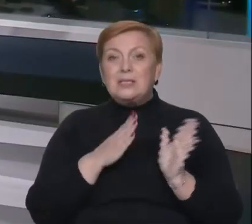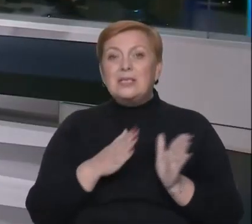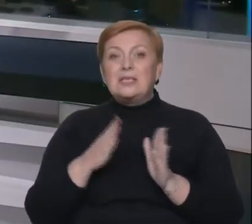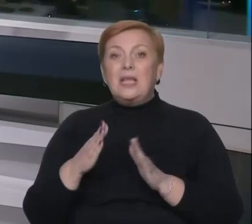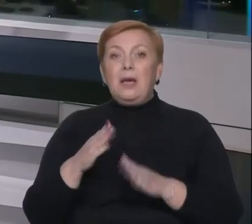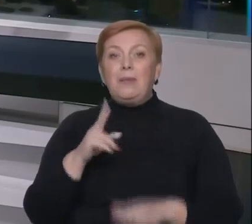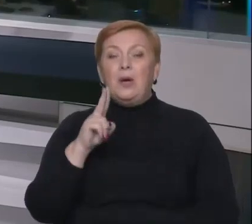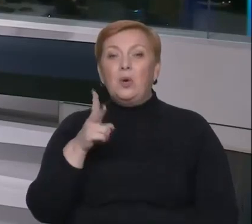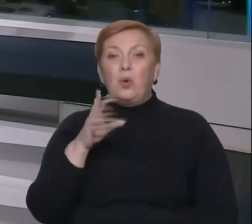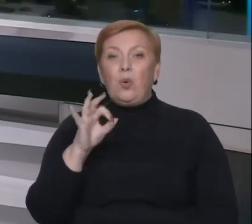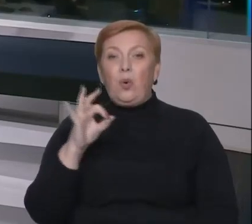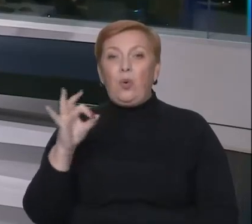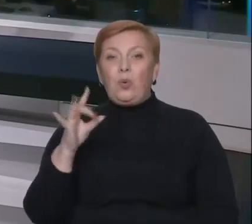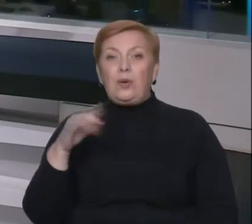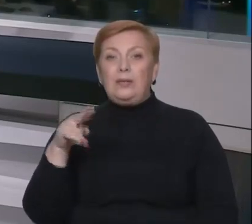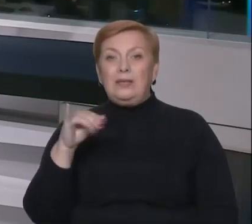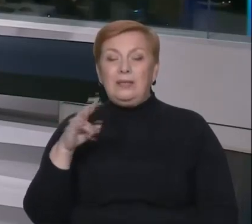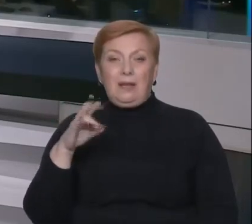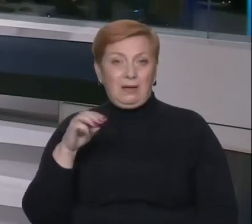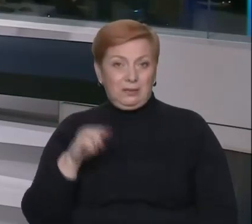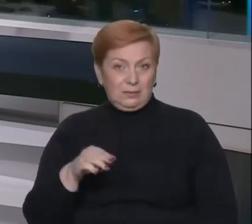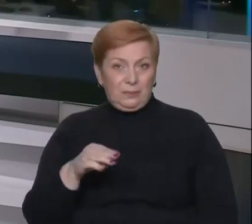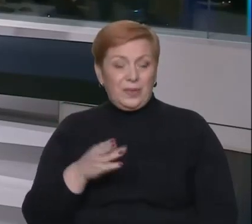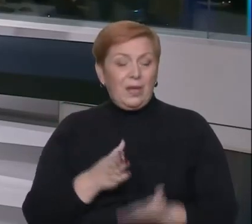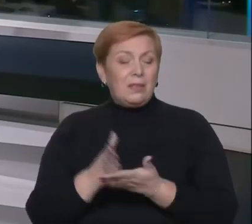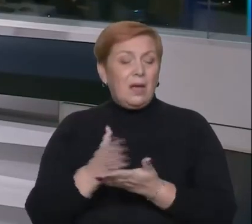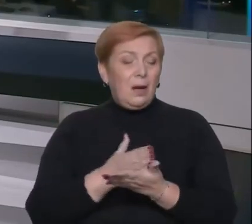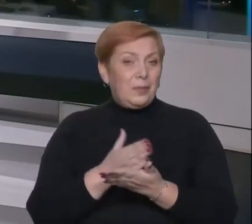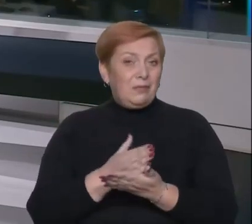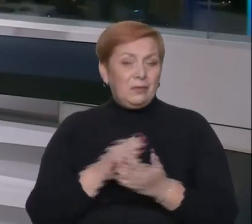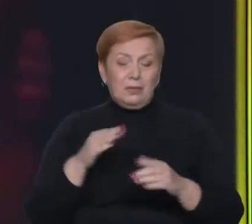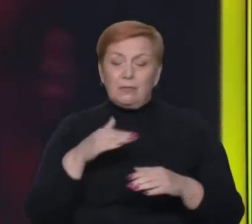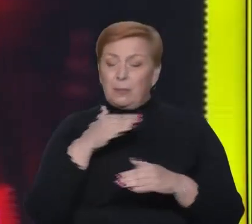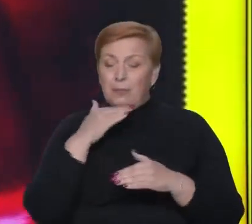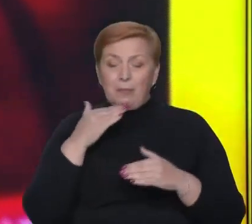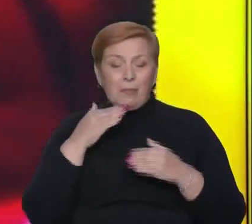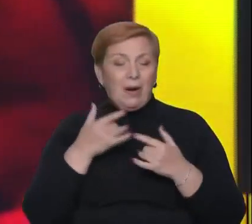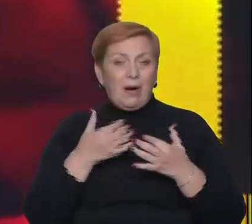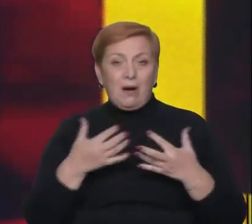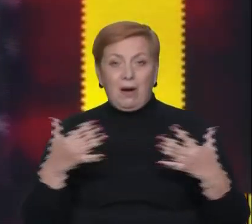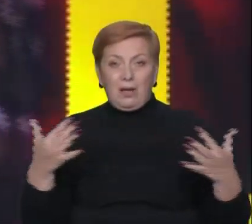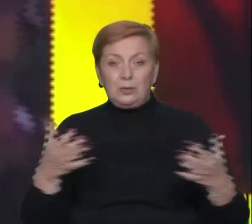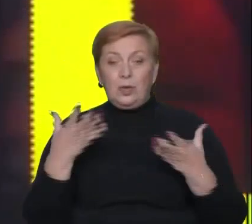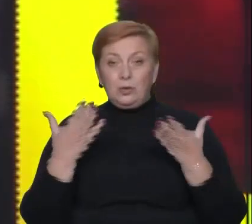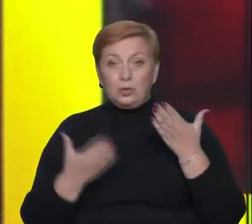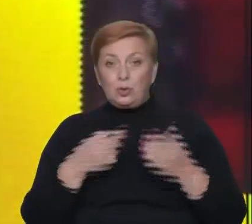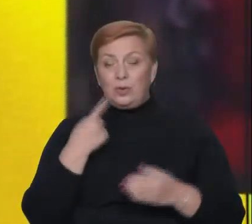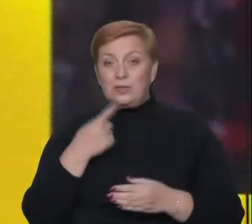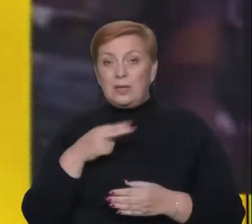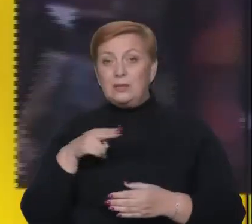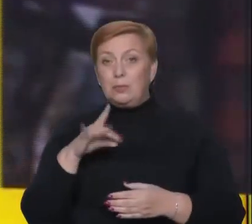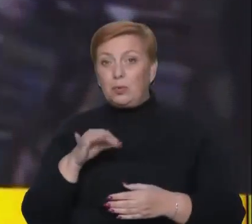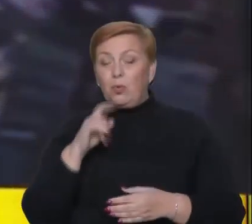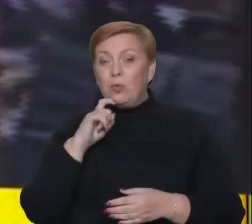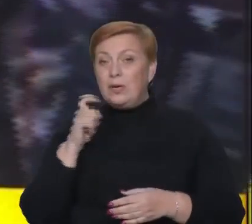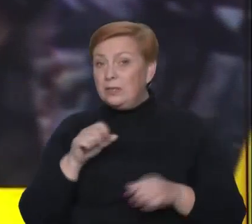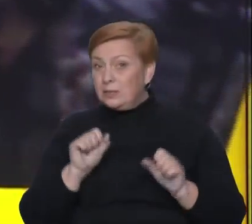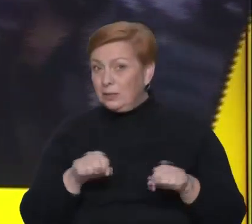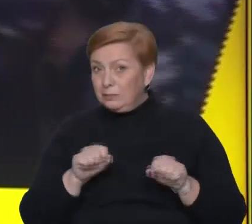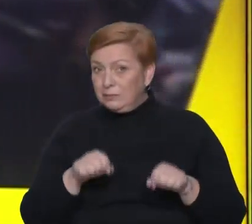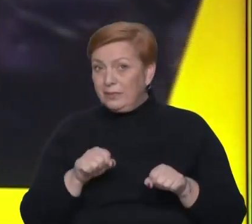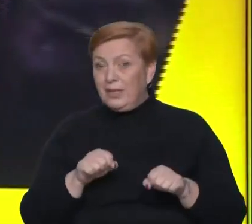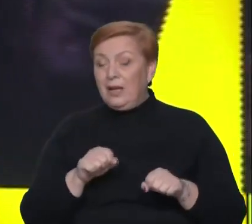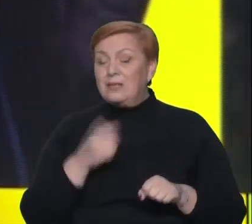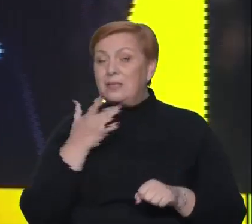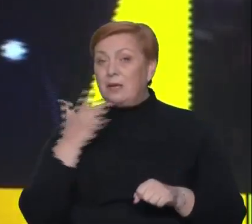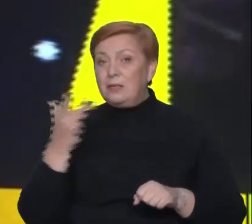дронами. Тому насправді напрямків дуже багато. І якщо казати безпосередньо про українську можливість, то